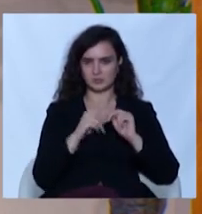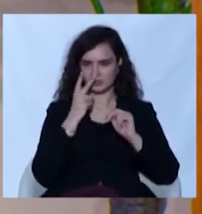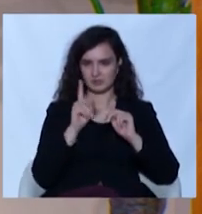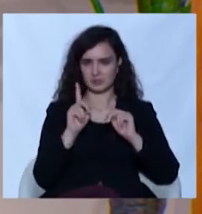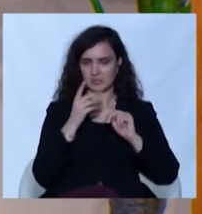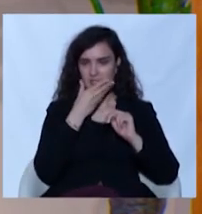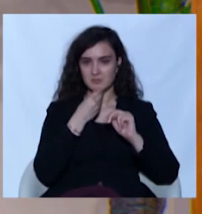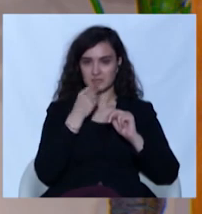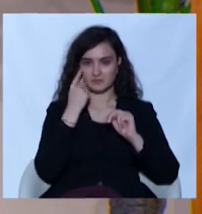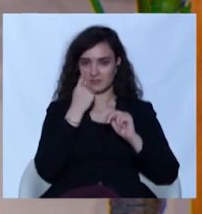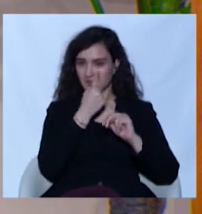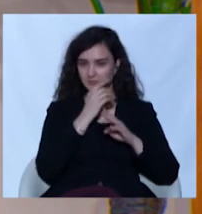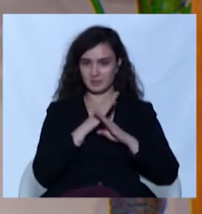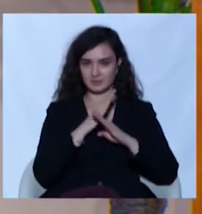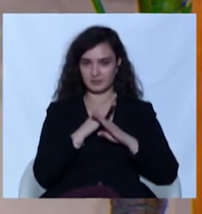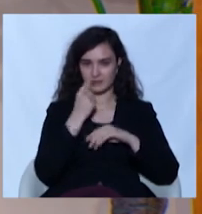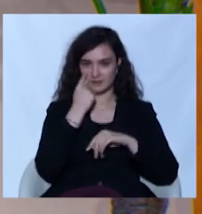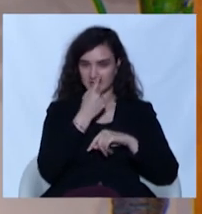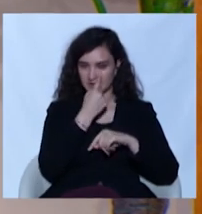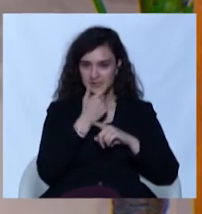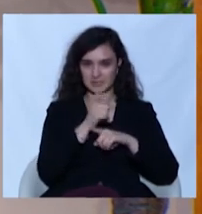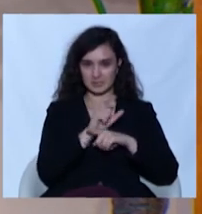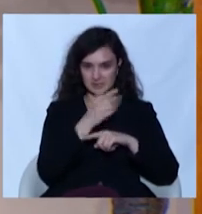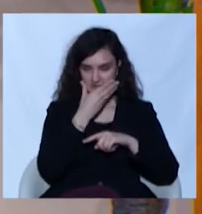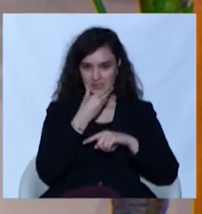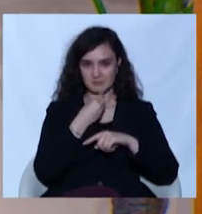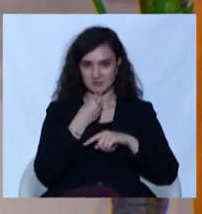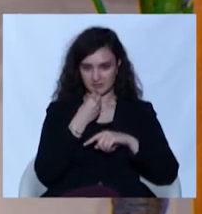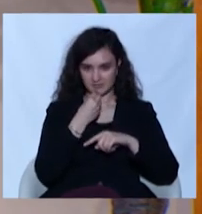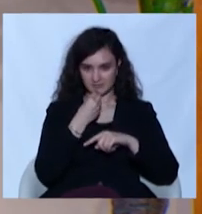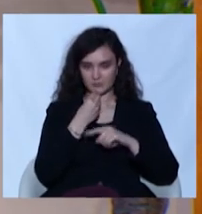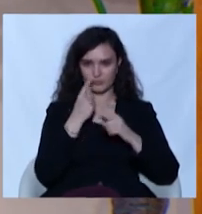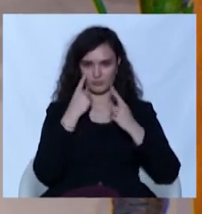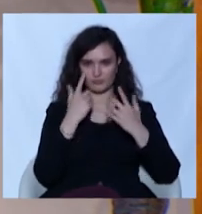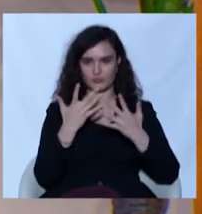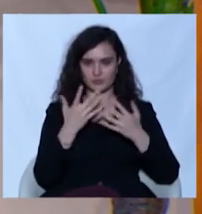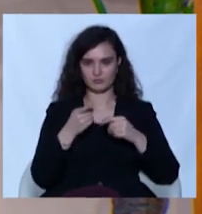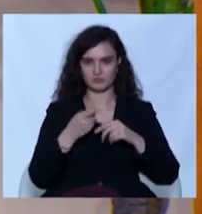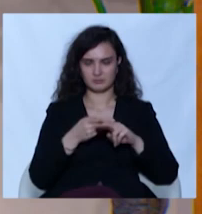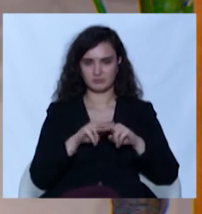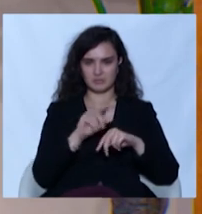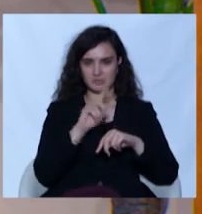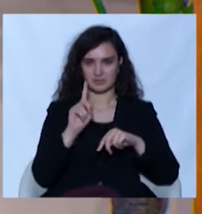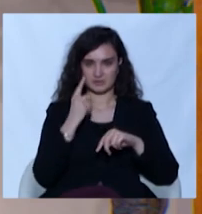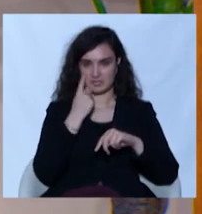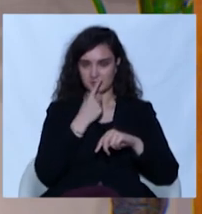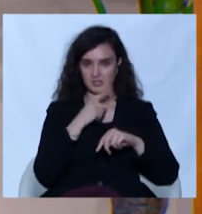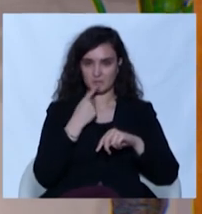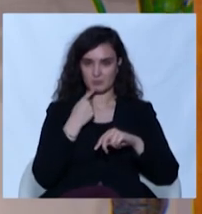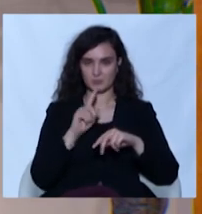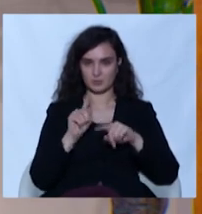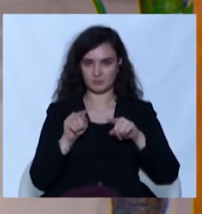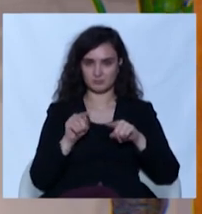ისეთი ლამაზი თვალები აქვს. თვალები აქვს ისეთი ლამაზი კი არა, გამომსახველი უბრალოდ და იმდენ რამეს ამბობს ამ თვალებით,